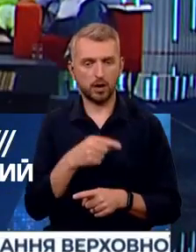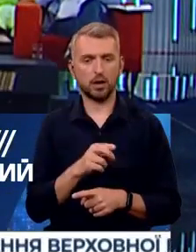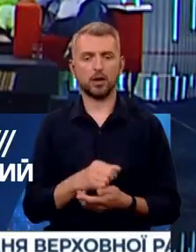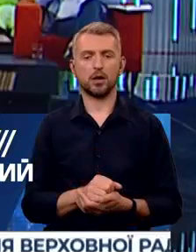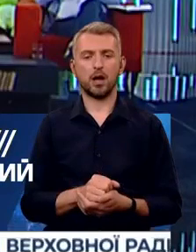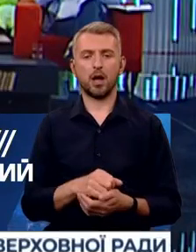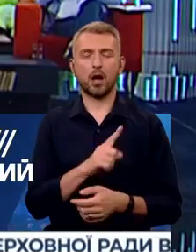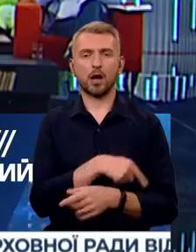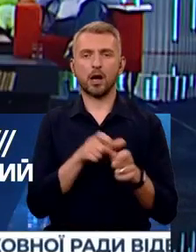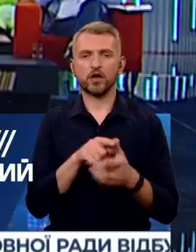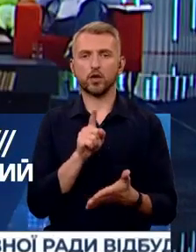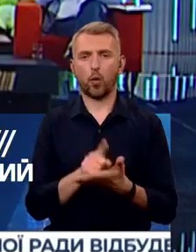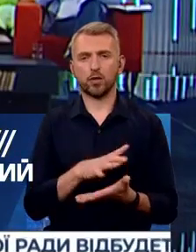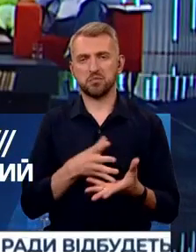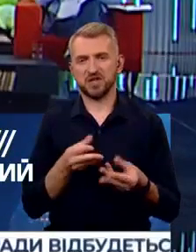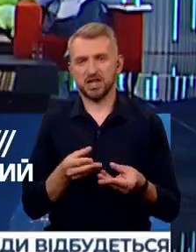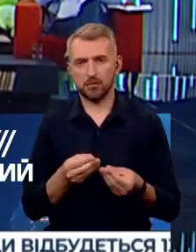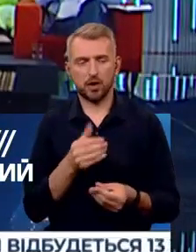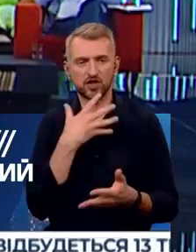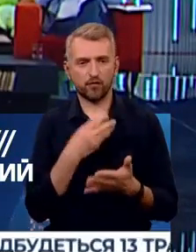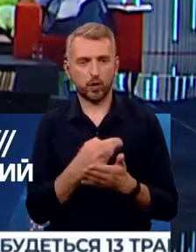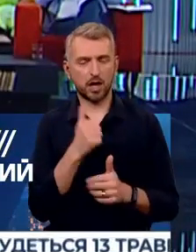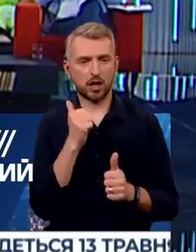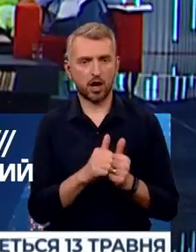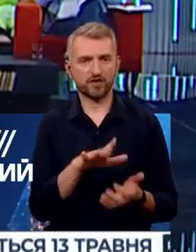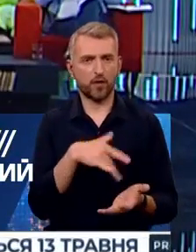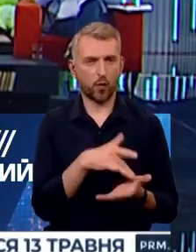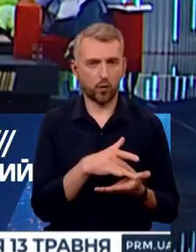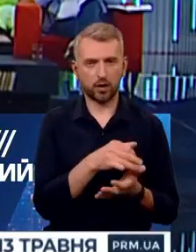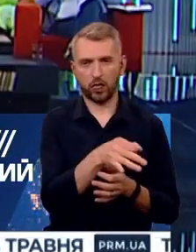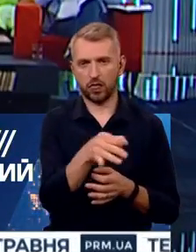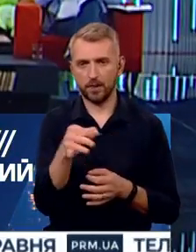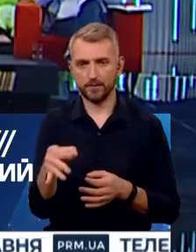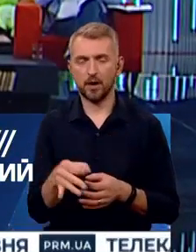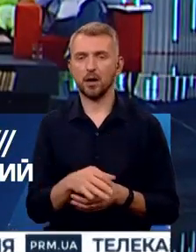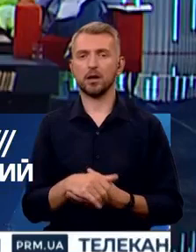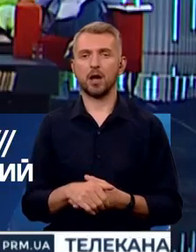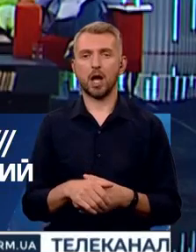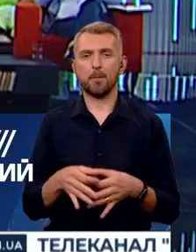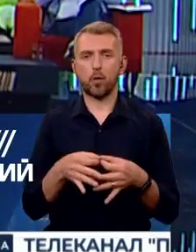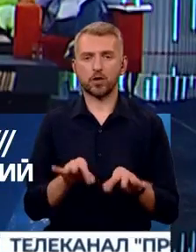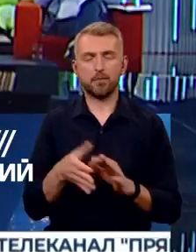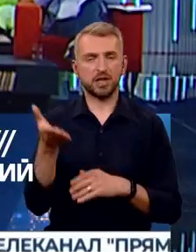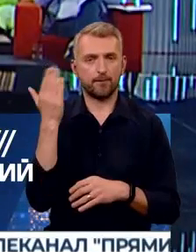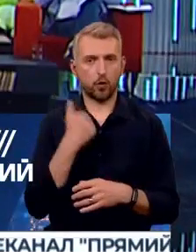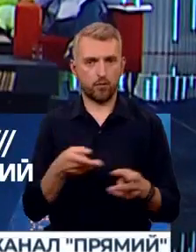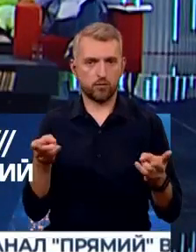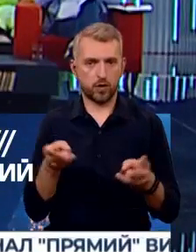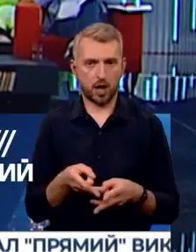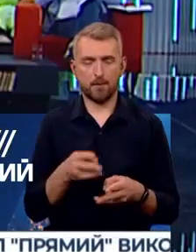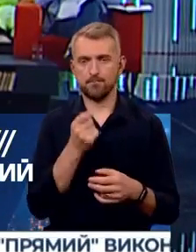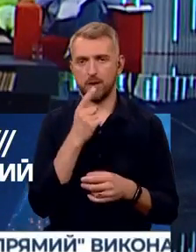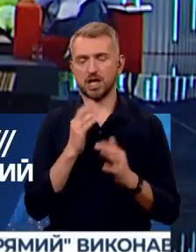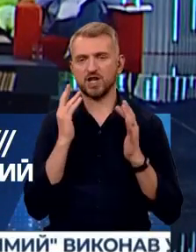пише, карантин должен бути гибким, свой для кожного города, поселка, села. Надежда Сакал, послабити давно пора, парки,